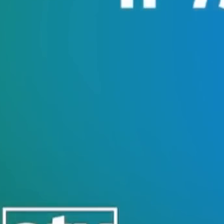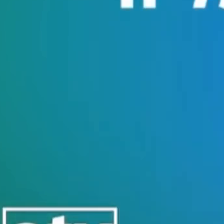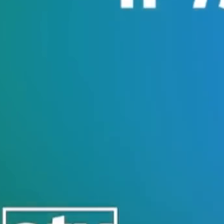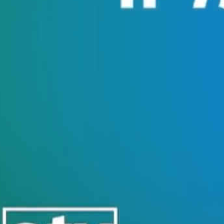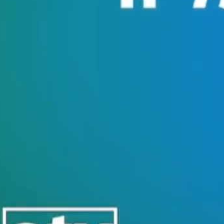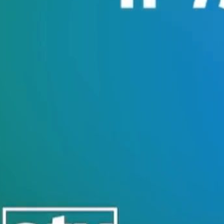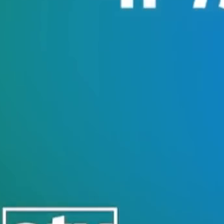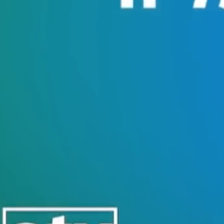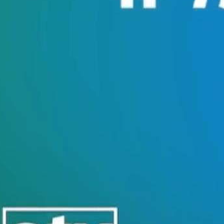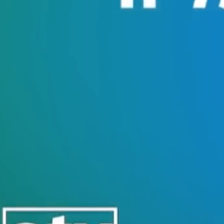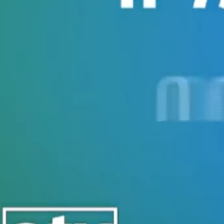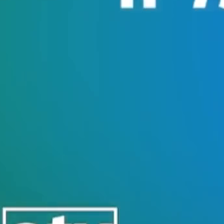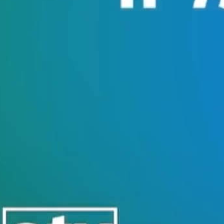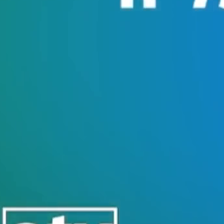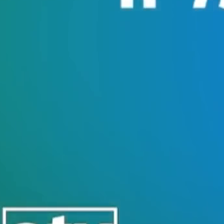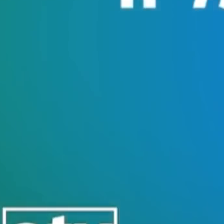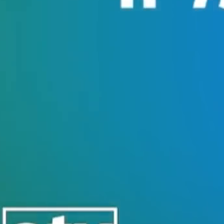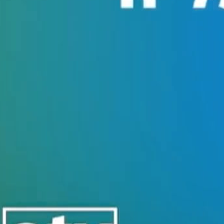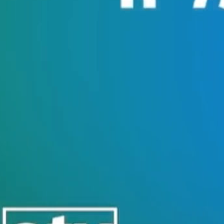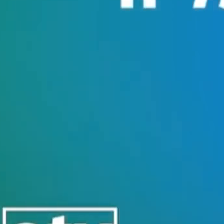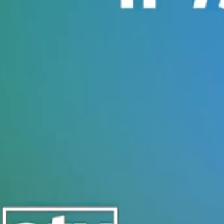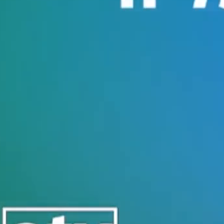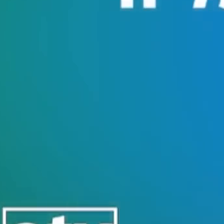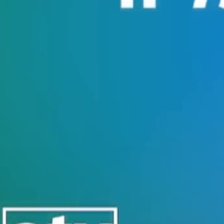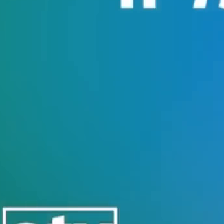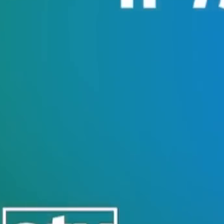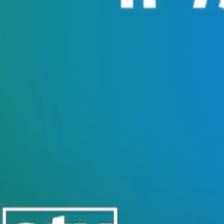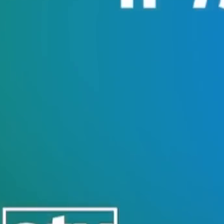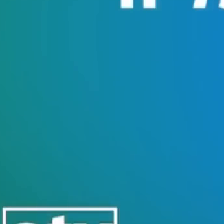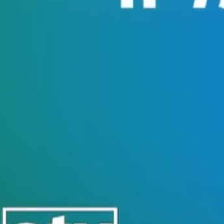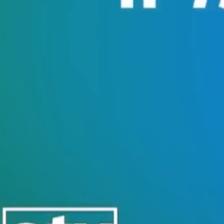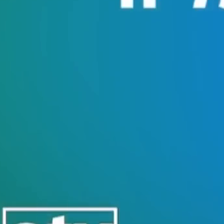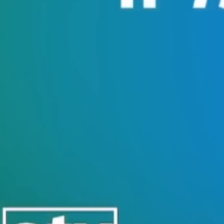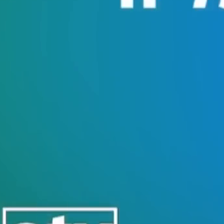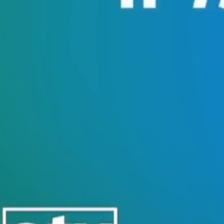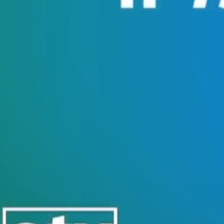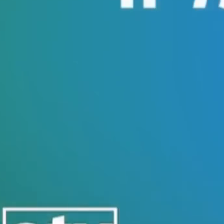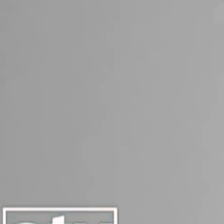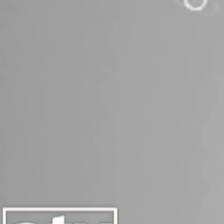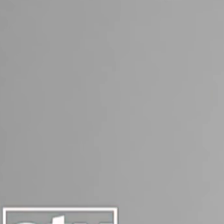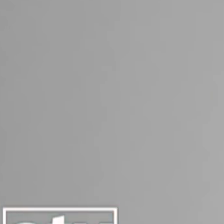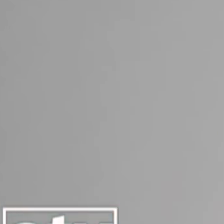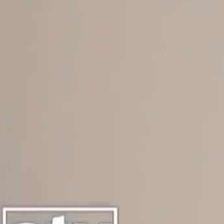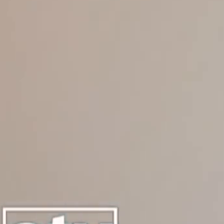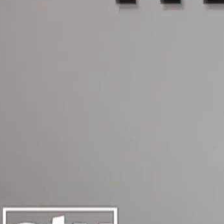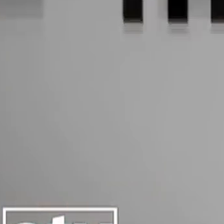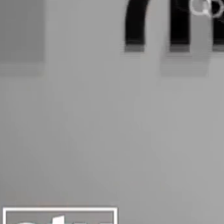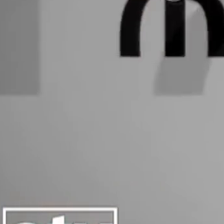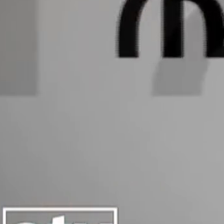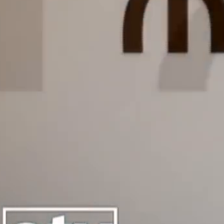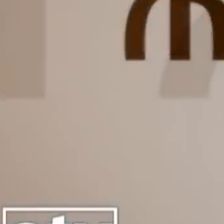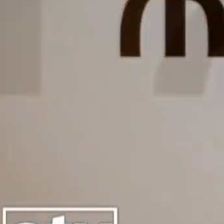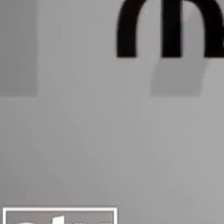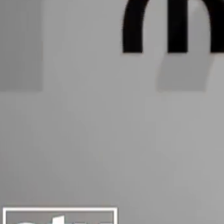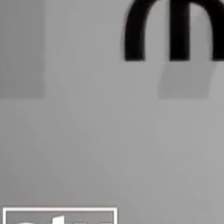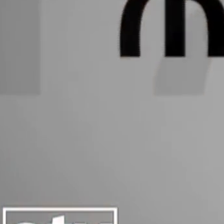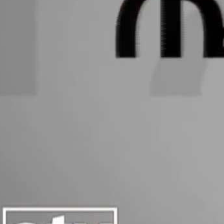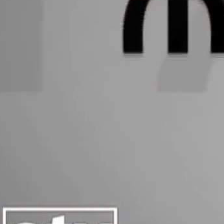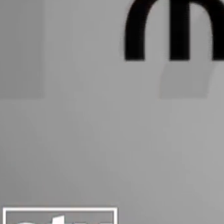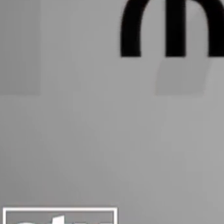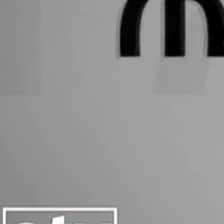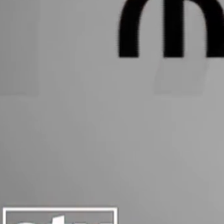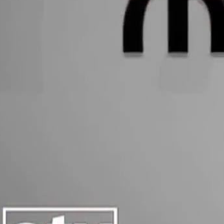አዲስ 97.1 እና በኢቢሲ የፌስቡክ ገጽ በቀጥታ ይተላለፋል። ጤናው በቤቱ።